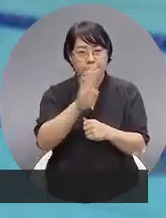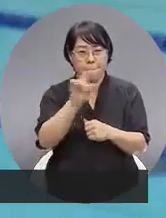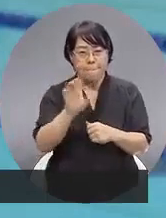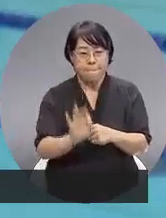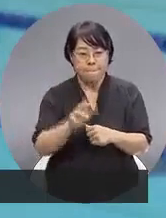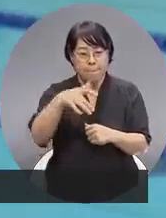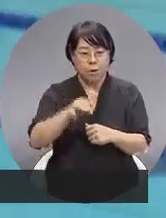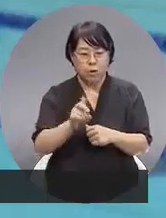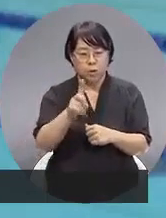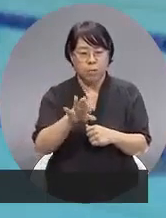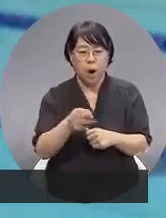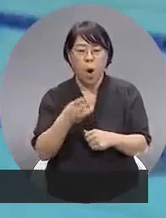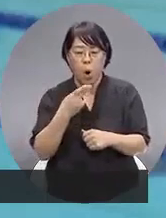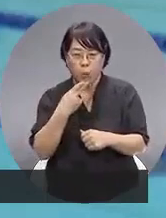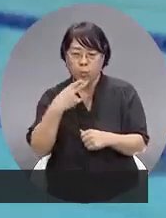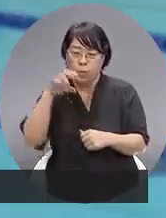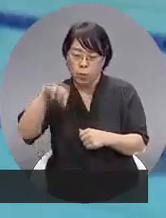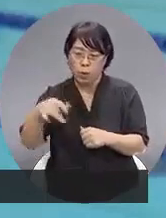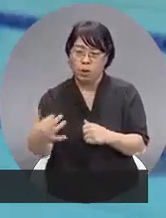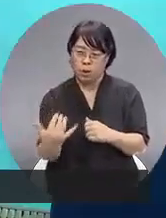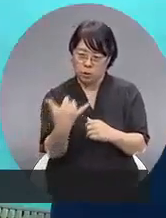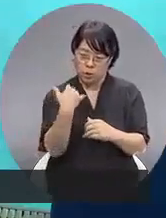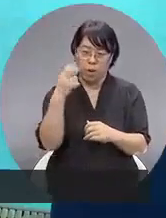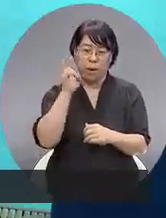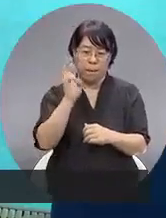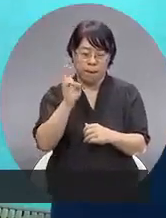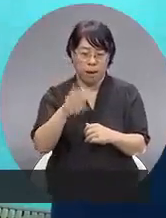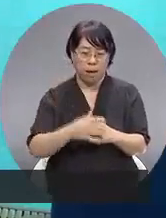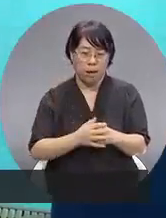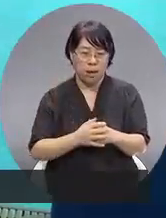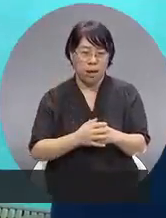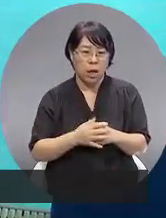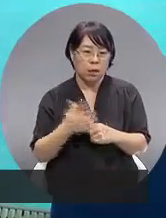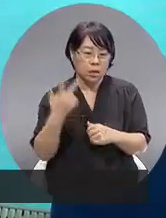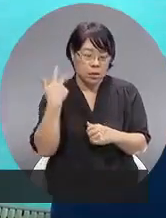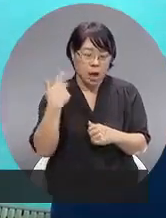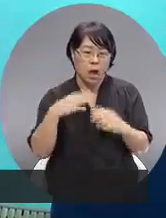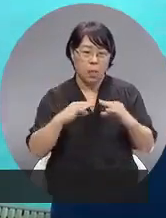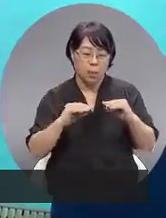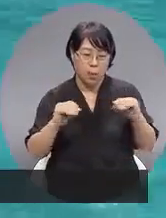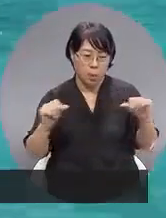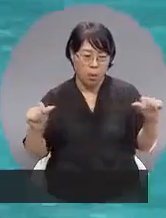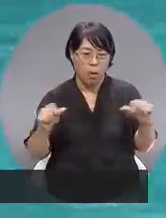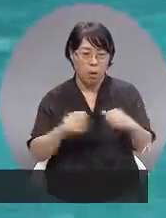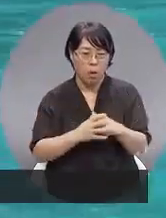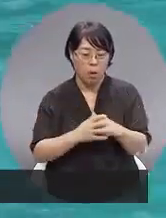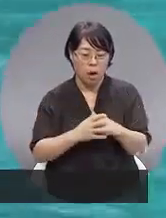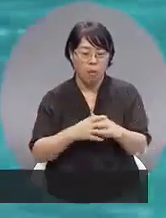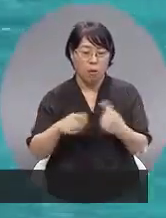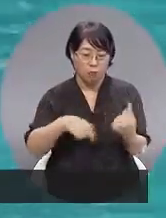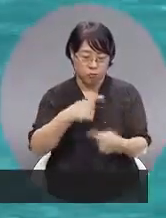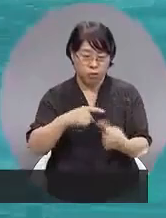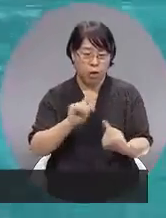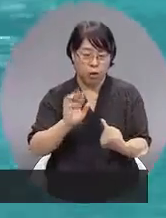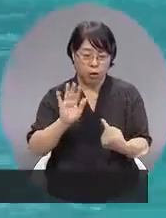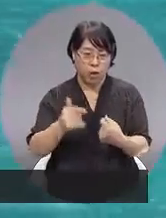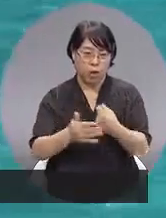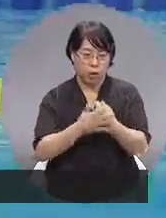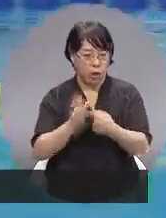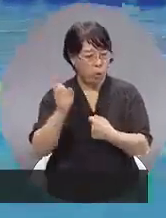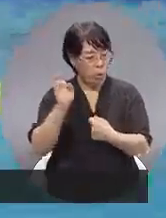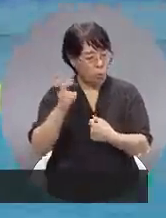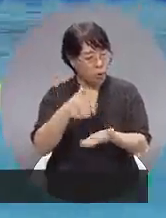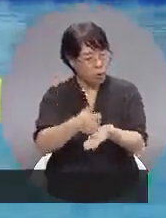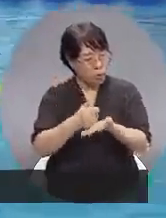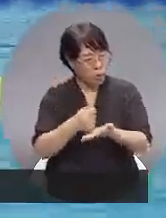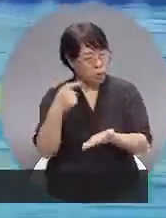창문을 개방을 해서 그쪽으로 유입이 되지 않았나. 지난주 토요일까지는 정상 영업이 이루어진 터라 혹시 이용객 피해가